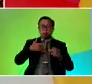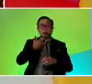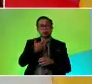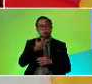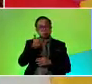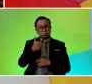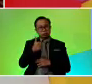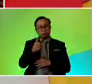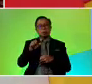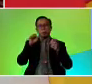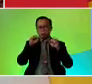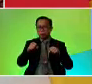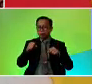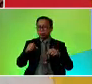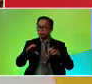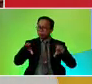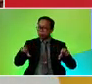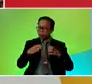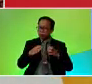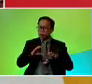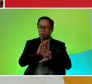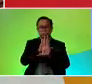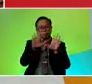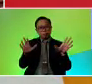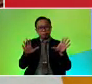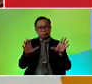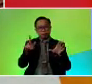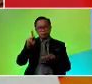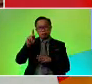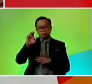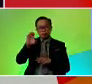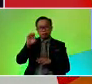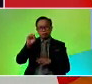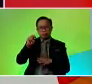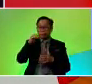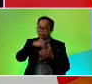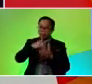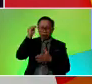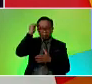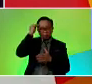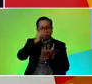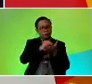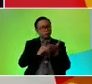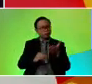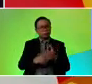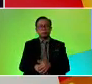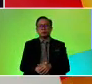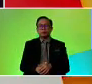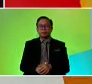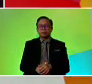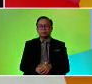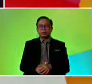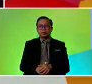dapat menghasilkan Oke dapat menjelmakan kesan-kesan tersebut dalam peta It oke dan juga oke saya tidak minta